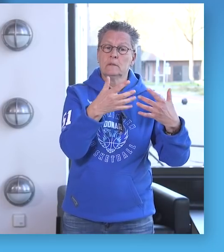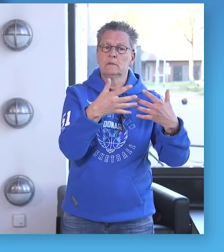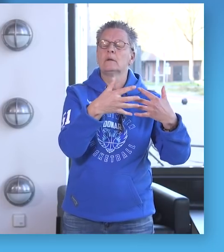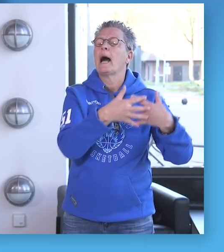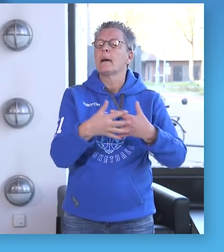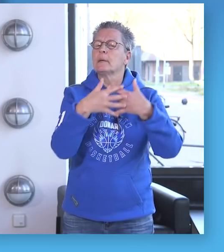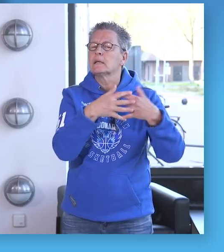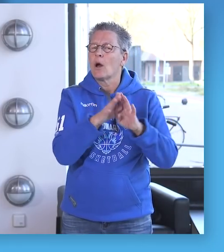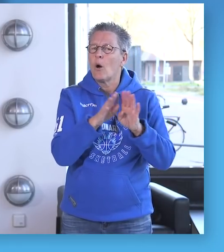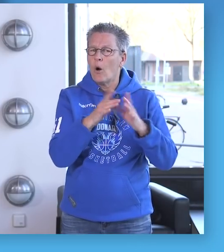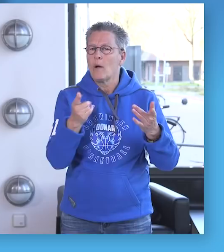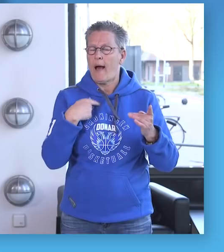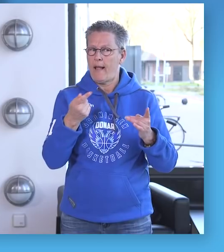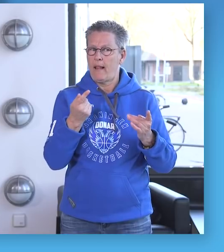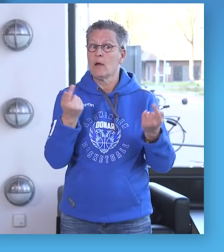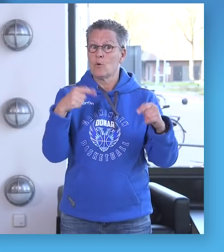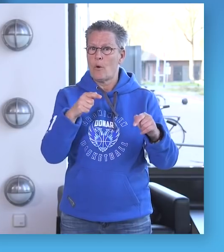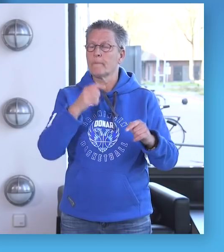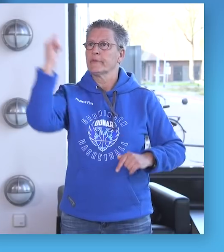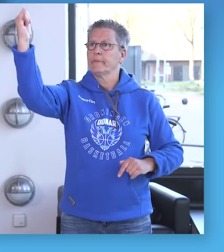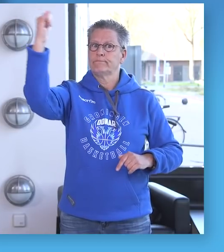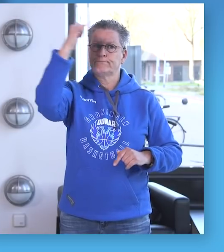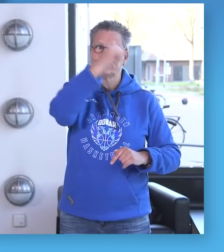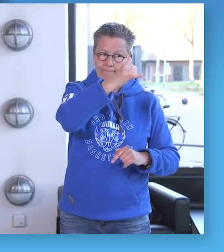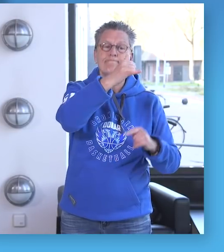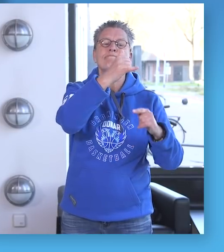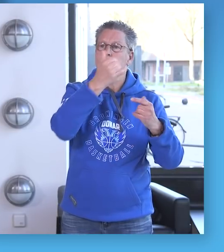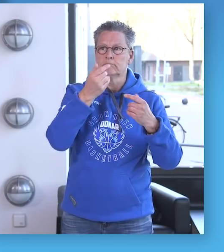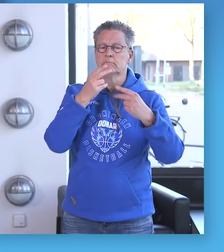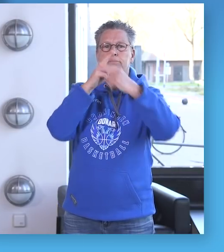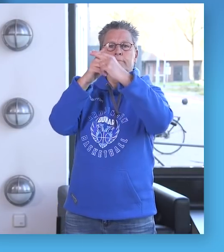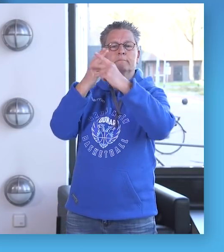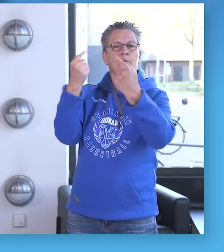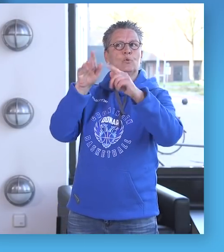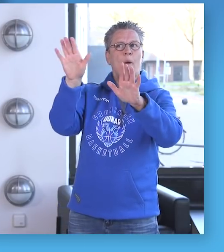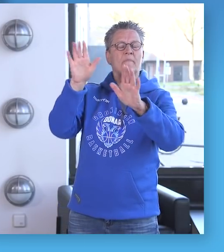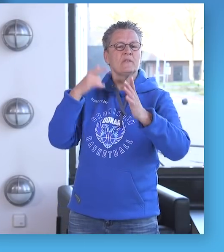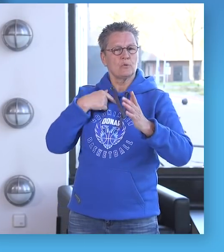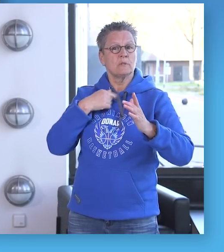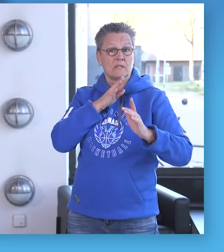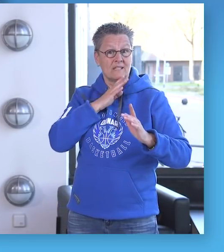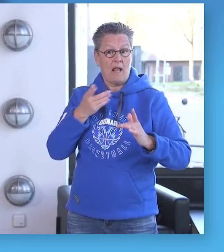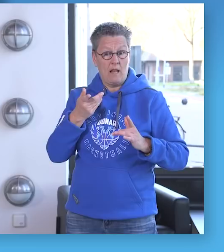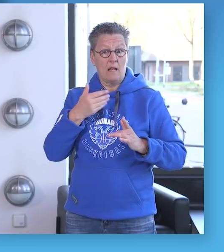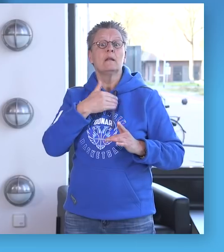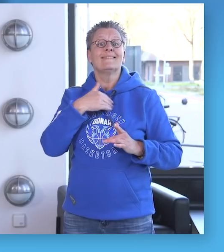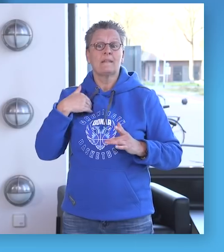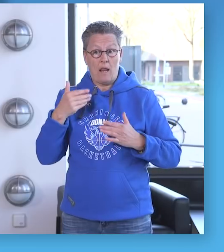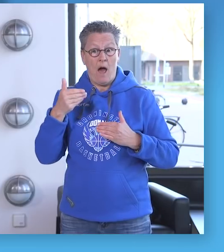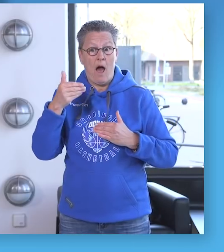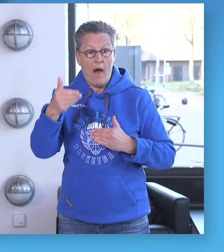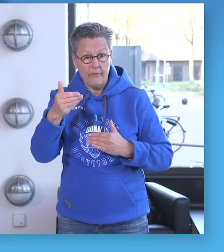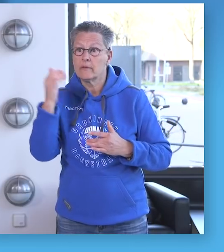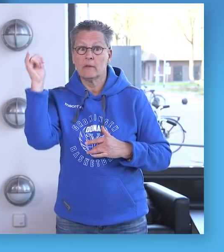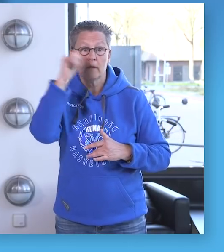dat daar een stop zou komen op de vluchten naar het land toe. Dus dat zou ook betekenen dat als je te laat was, dat je misschien of er